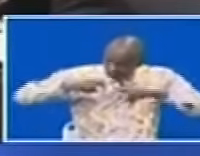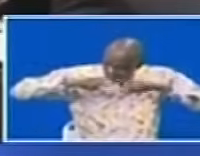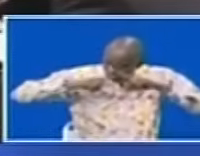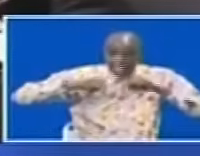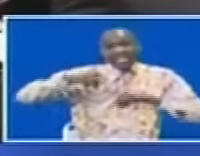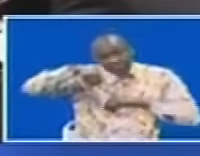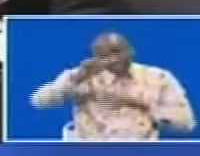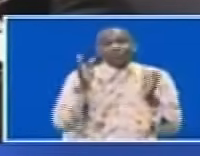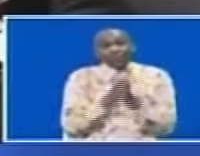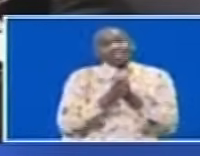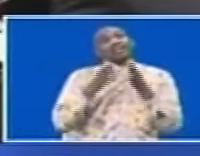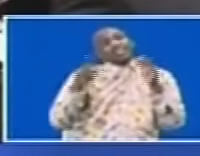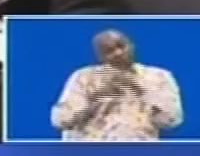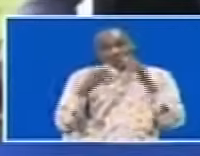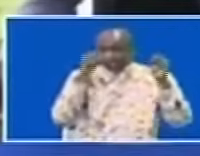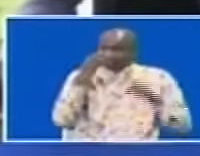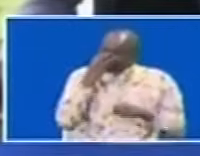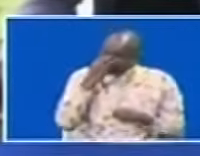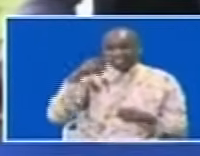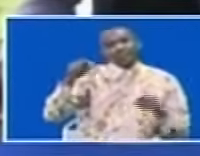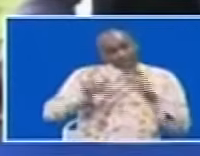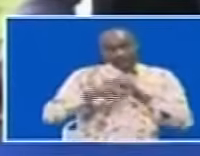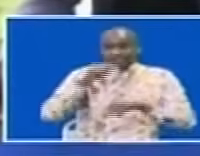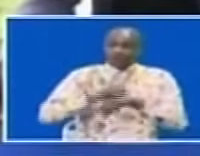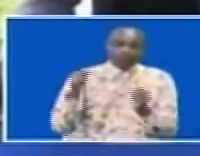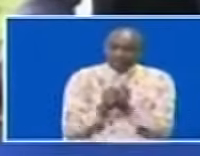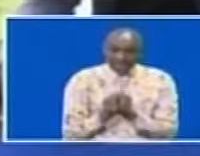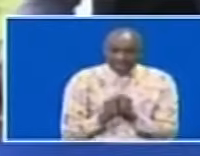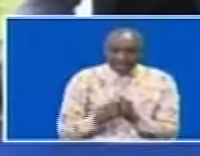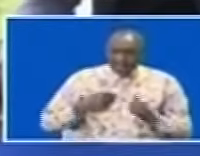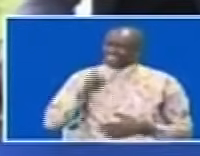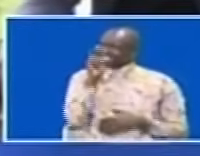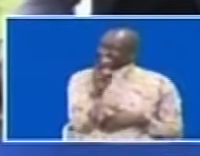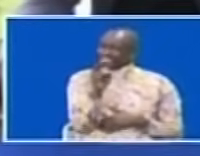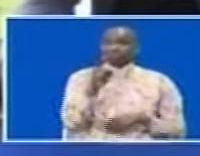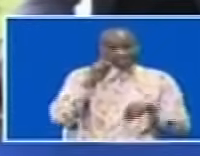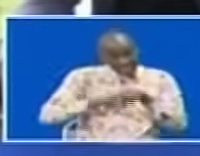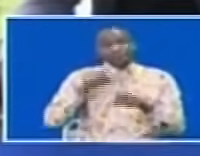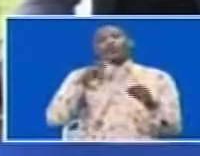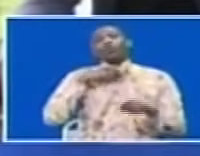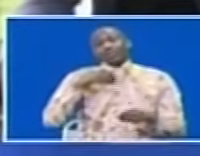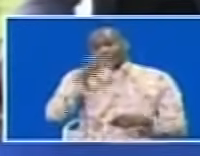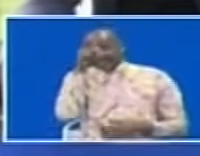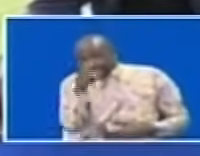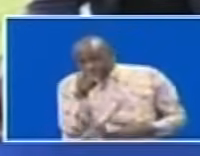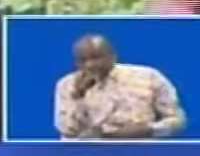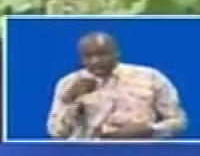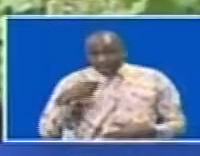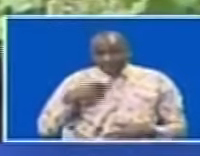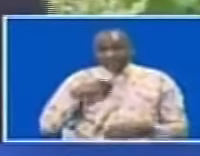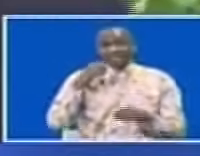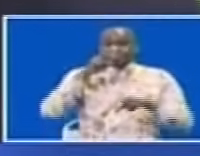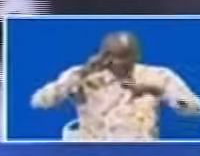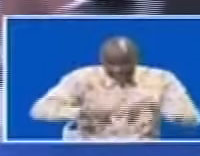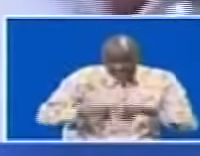president, for the comical Clementi. Naonanga eri nikitaka kupata yeye eri hata nikae